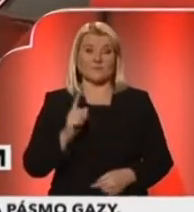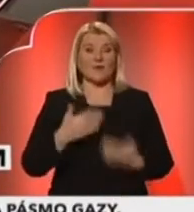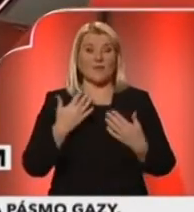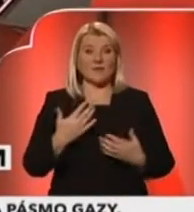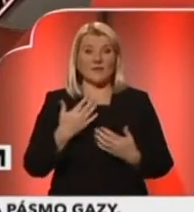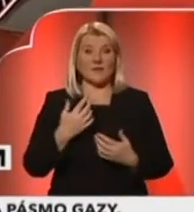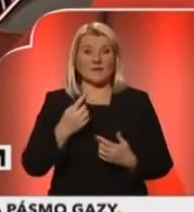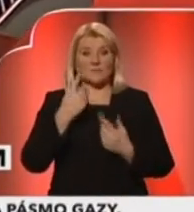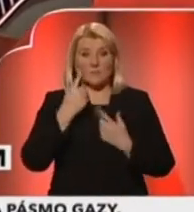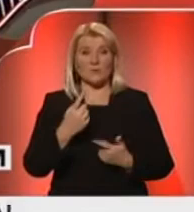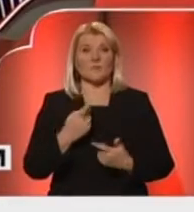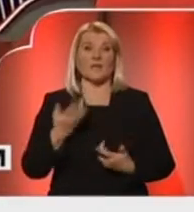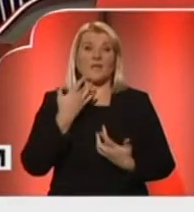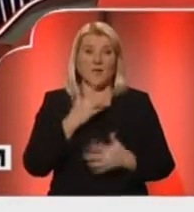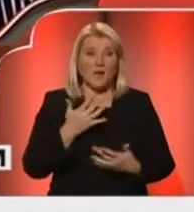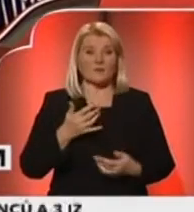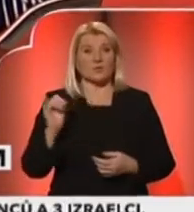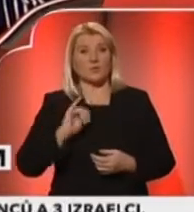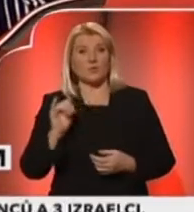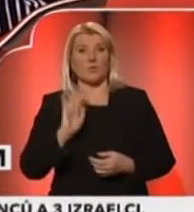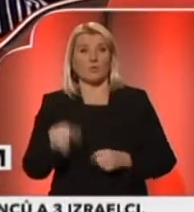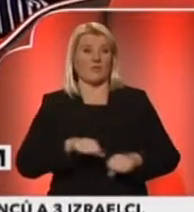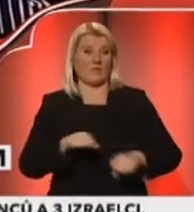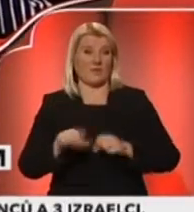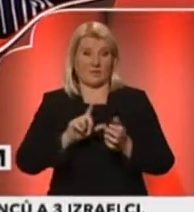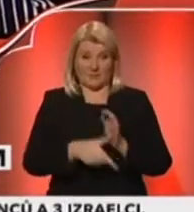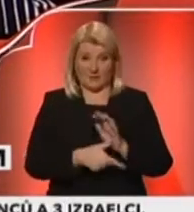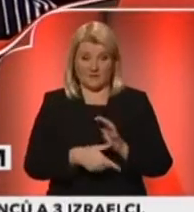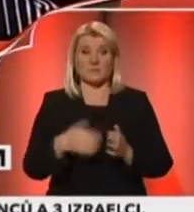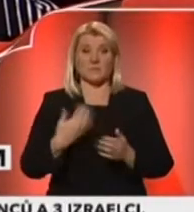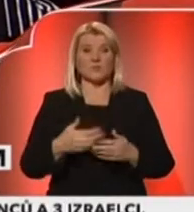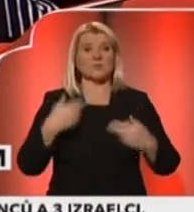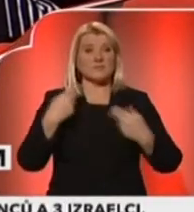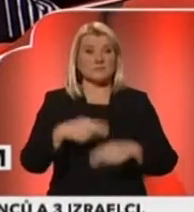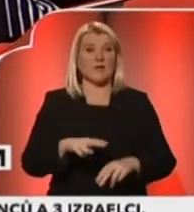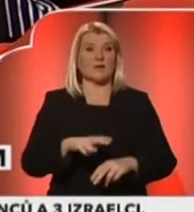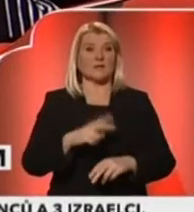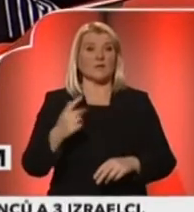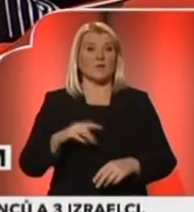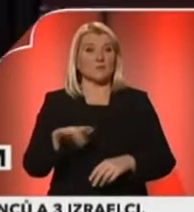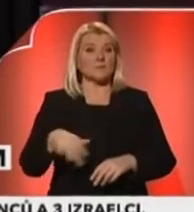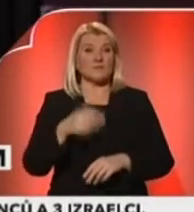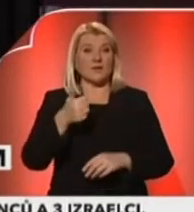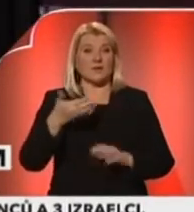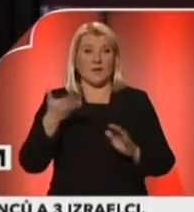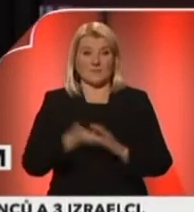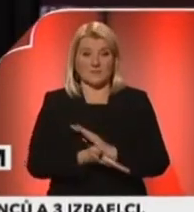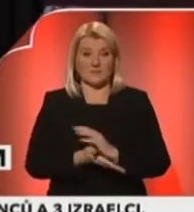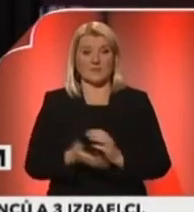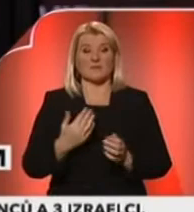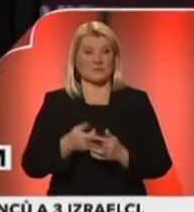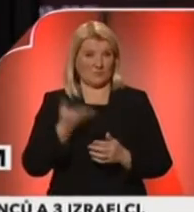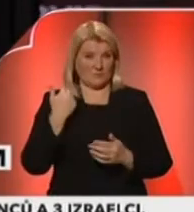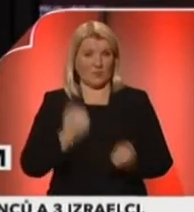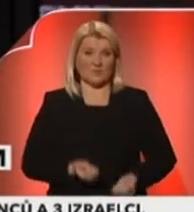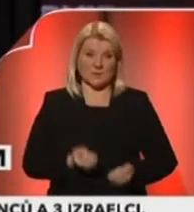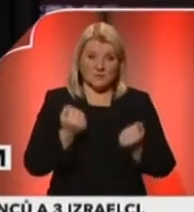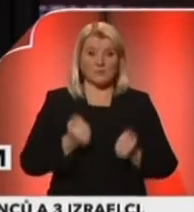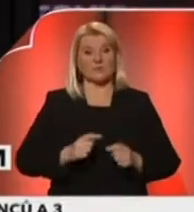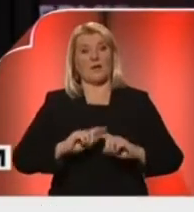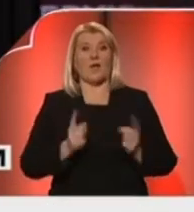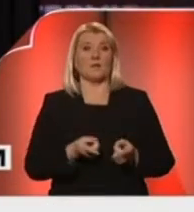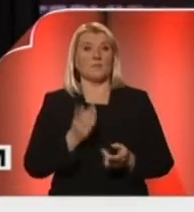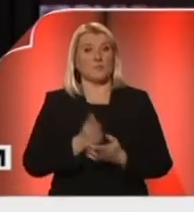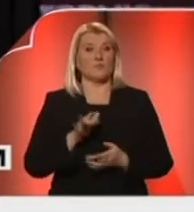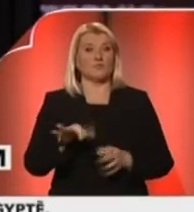na to, jak a kdo bude kraji vládnout. Znovu se tedy vracím k tomu postu jednoho náměstka. Bylo to těžké, anebo jste na to